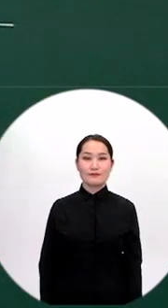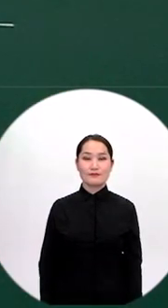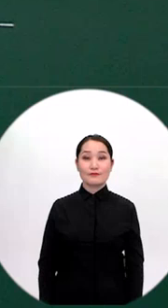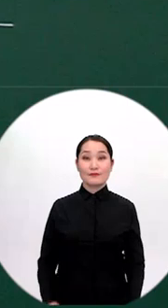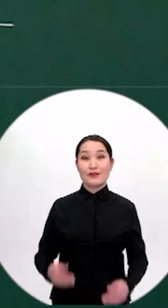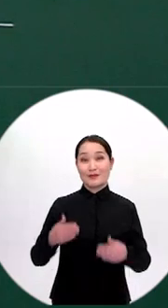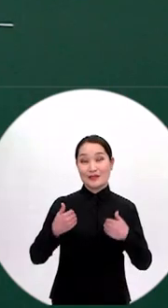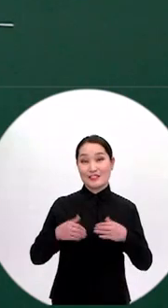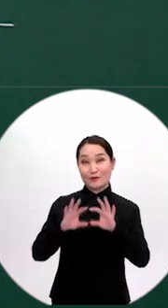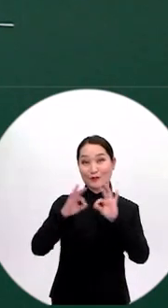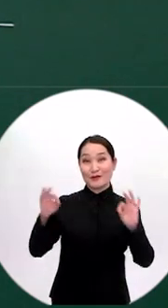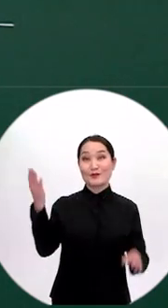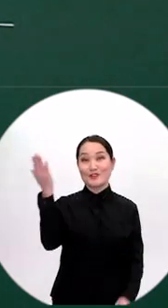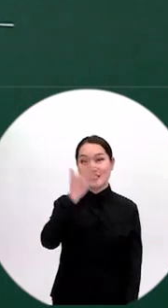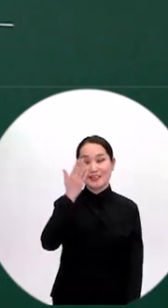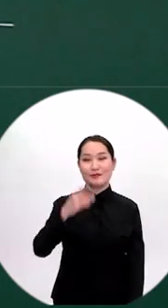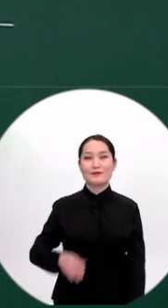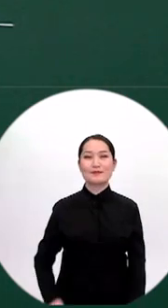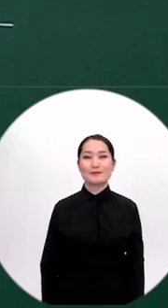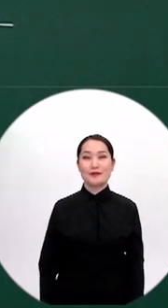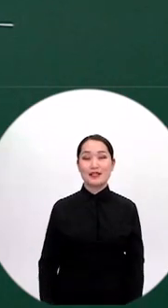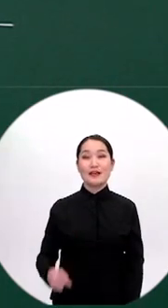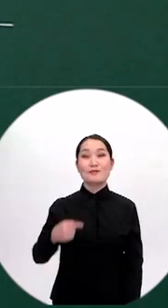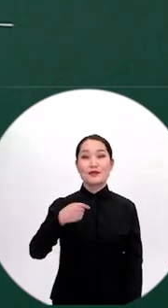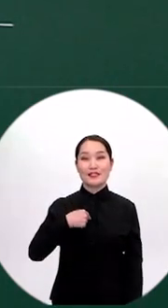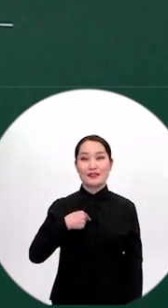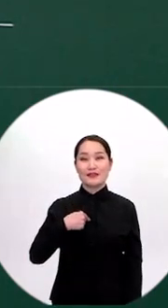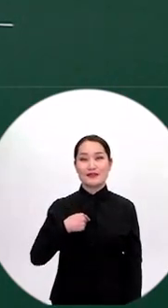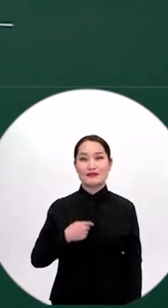За багшаахаа бичсэн үйлбэрийг уншия. Би